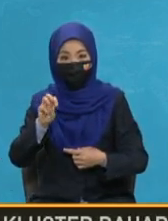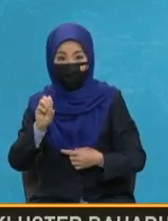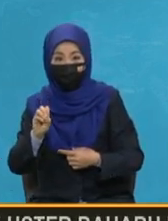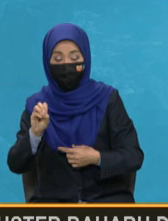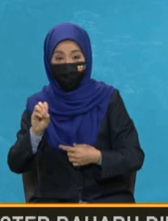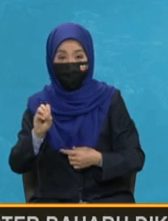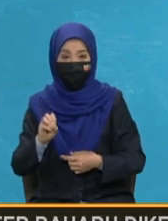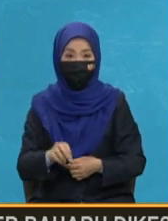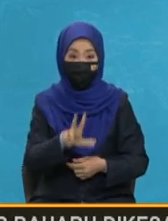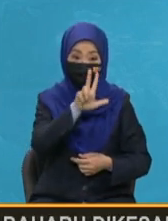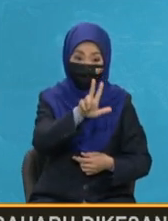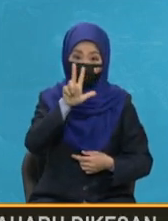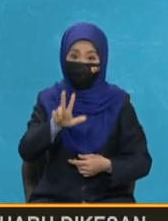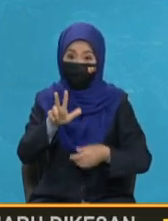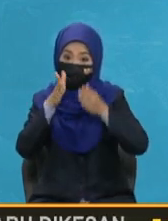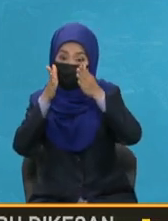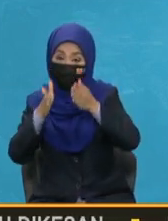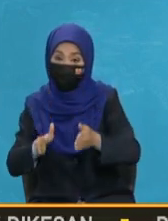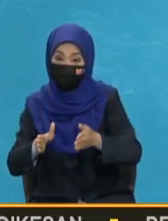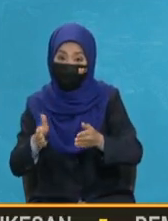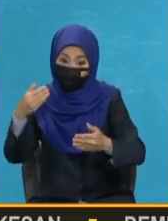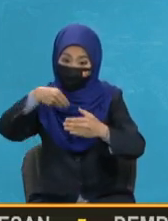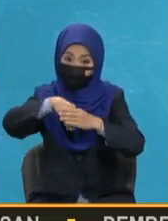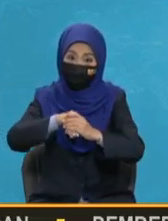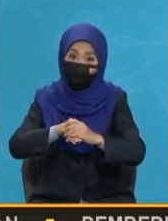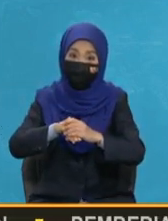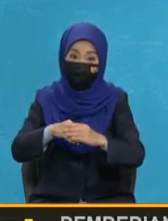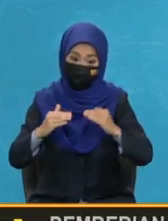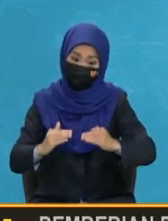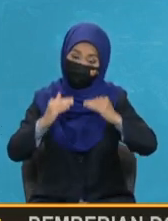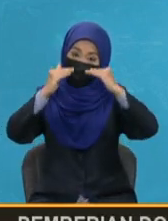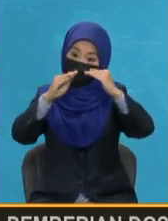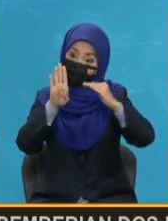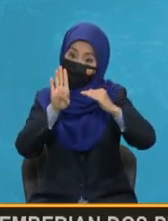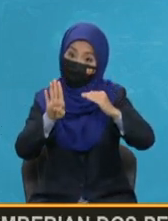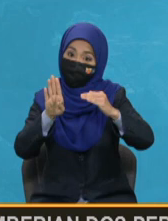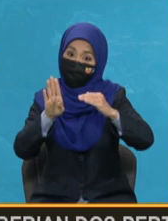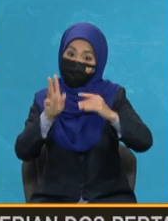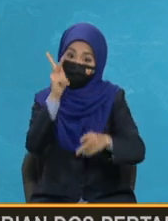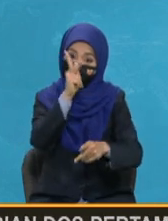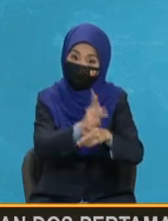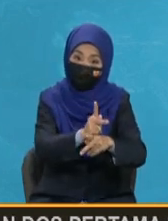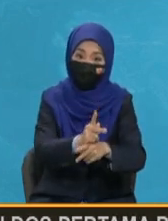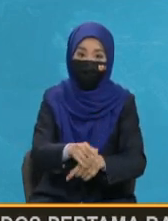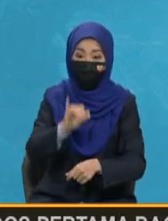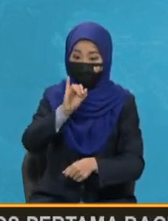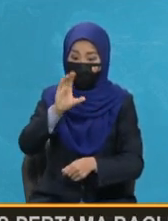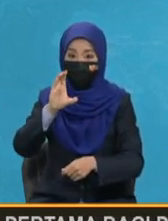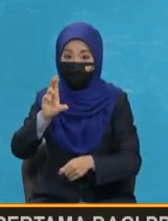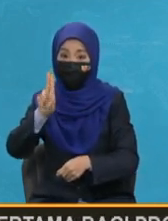sementara itu 33 cast lain yang lebih ketika dikandung ke-34 sekarang ditempatkan di unit perawatan intensif